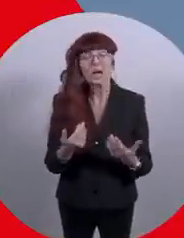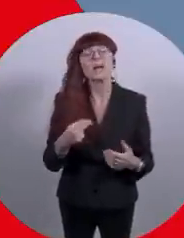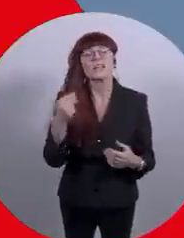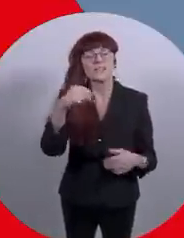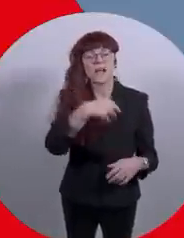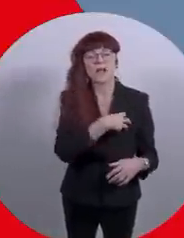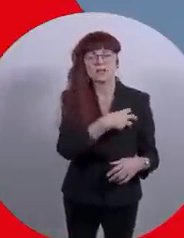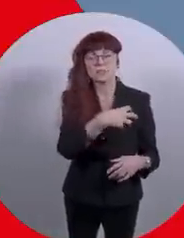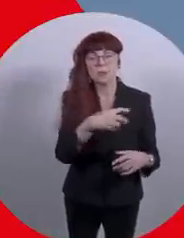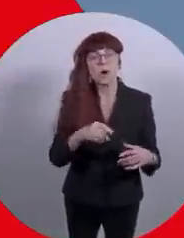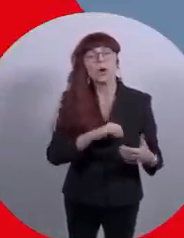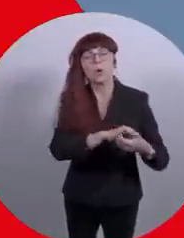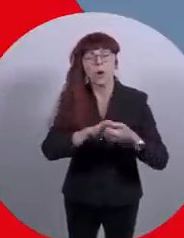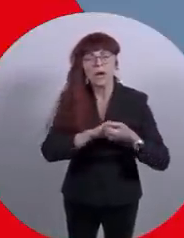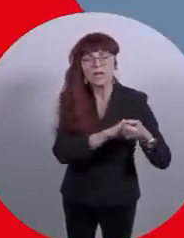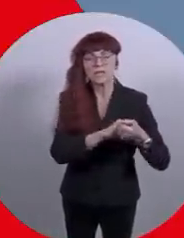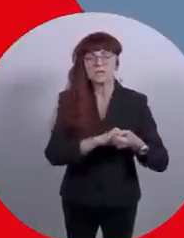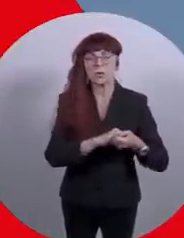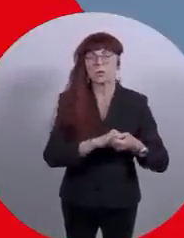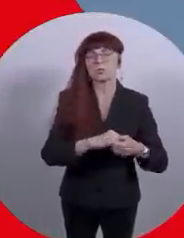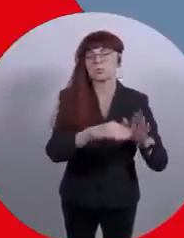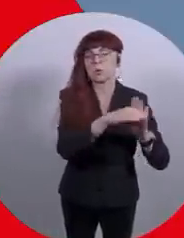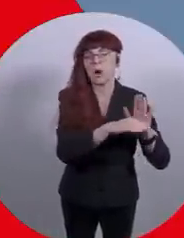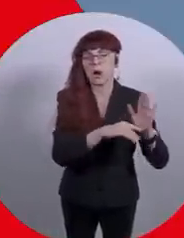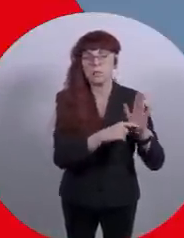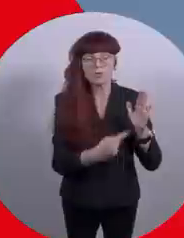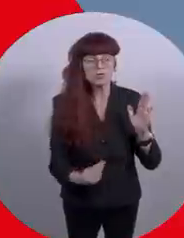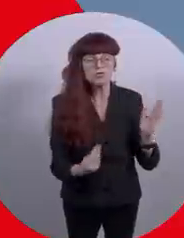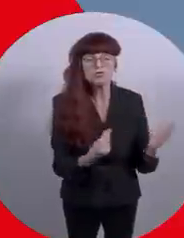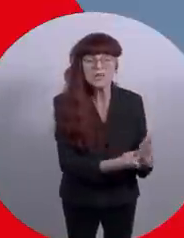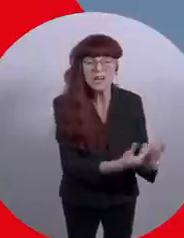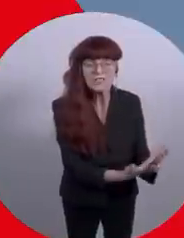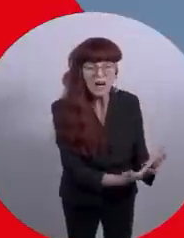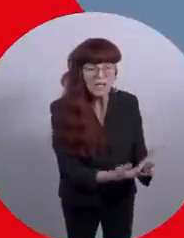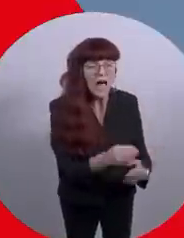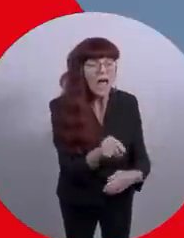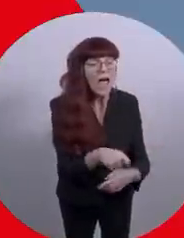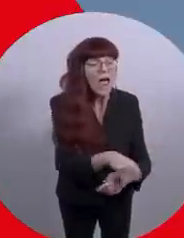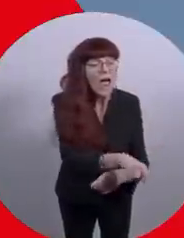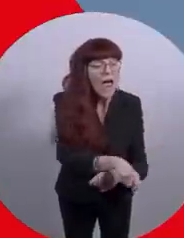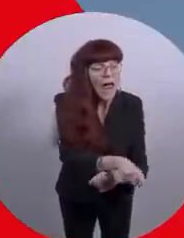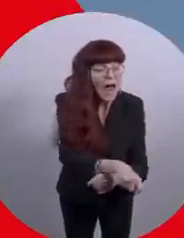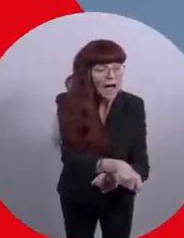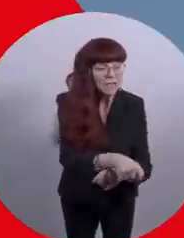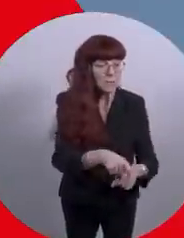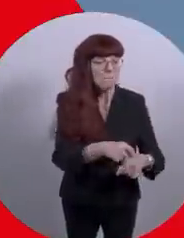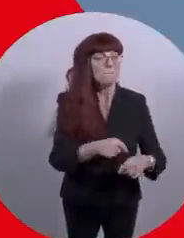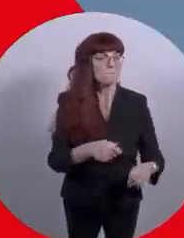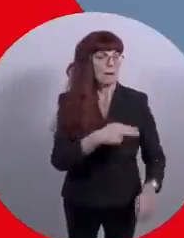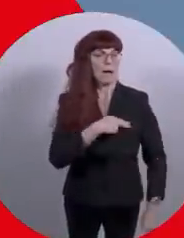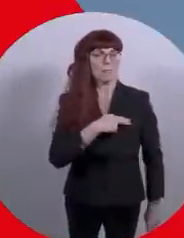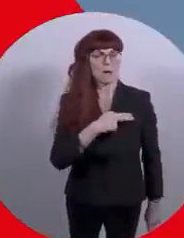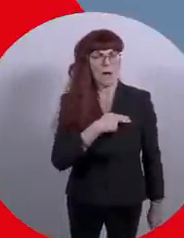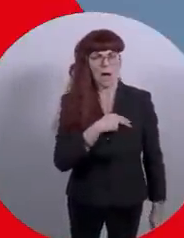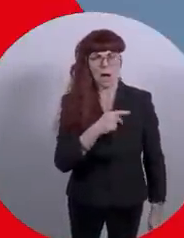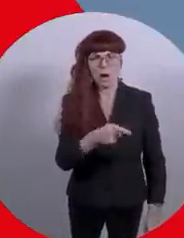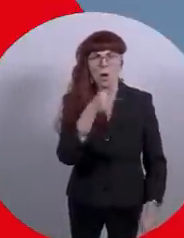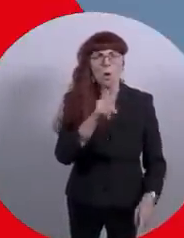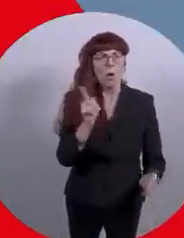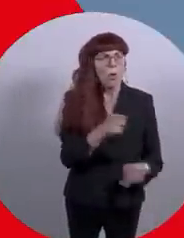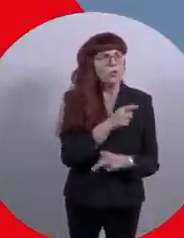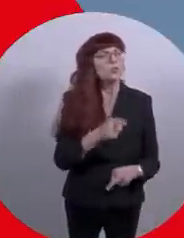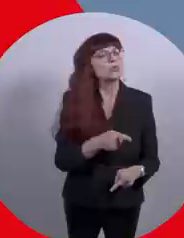koalitionsprogramm eine Herdprämie und das in Frage stellen des Zugangs zum Schwangerschaftsabbruch